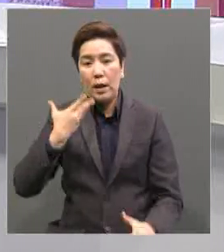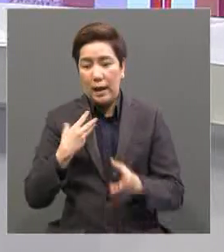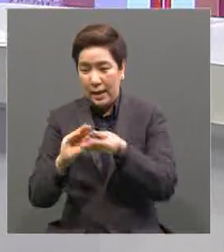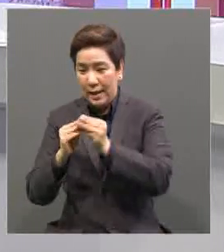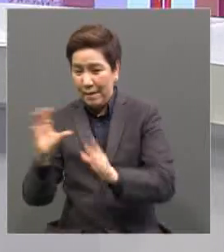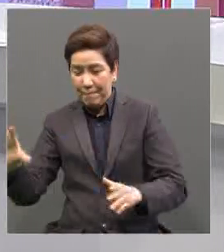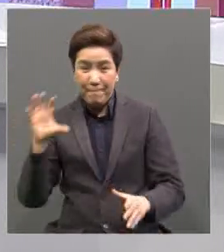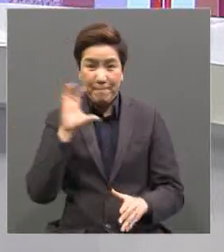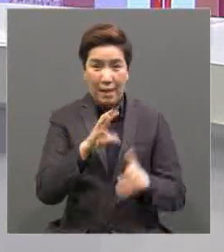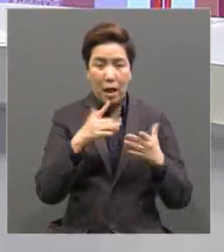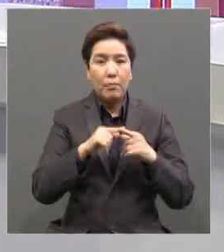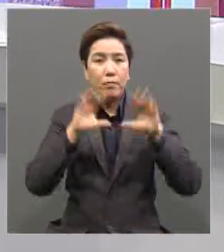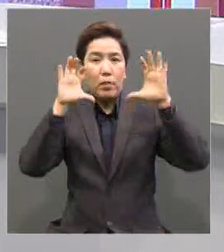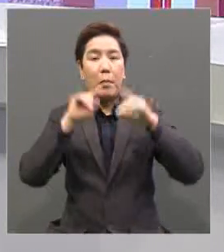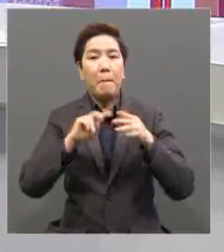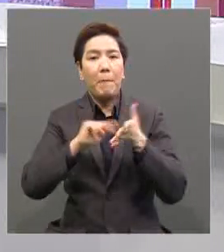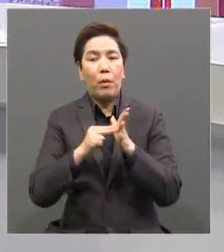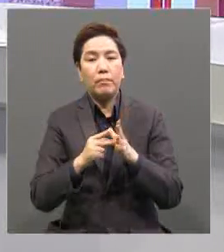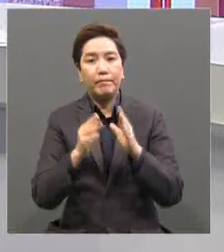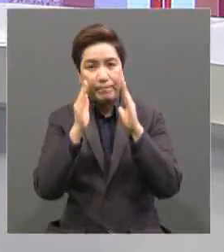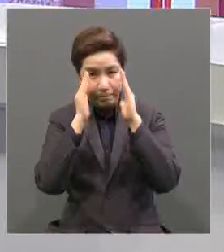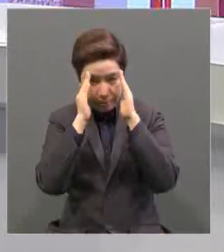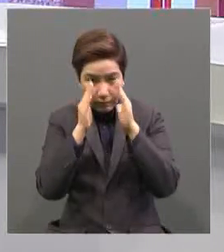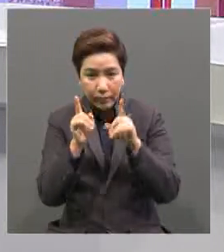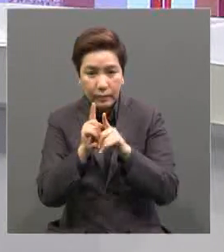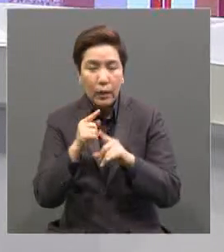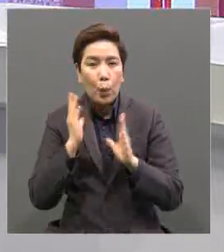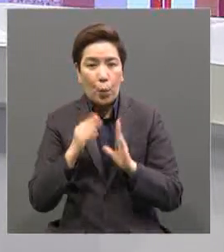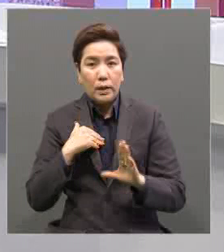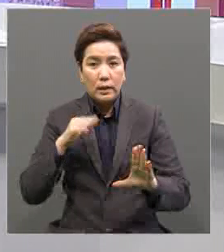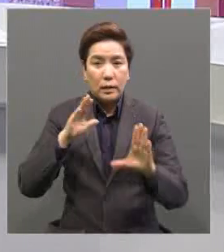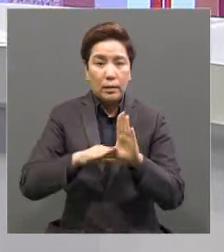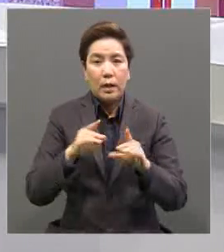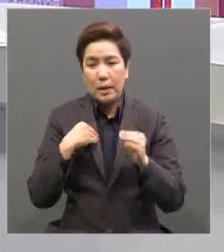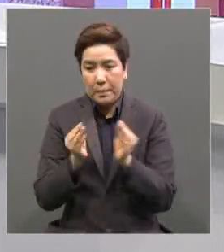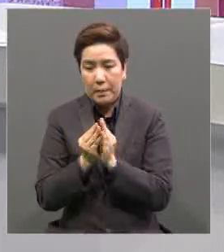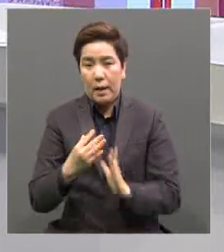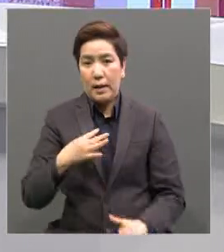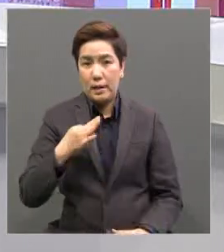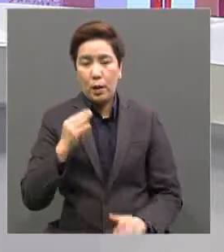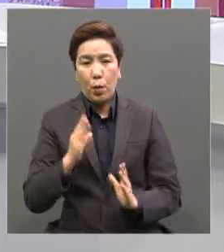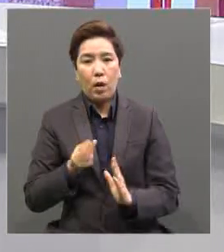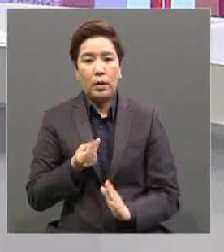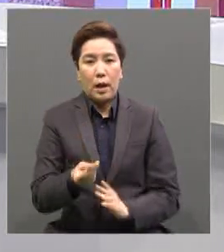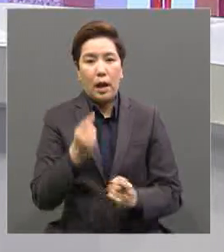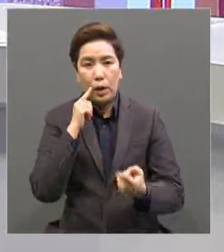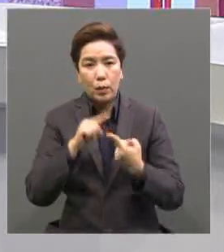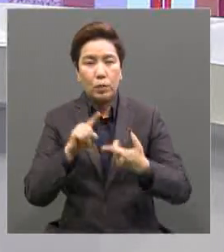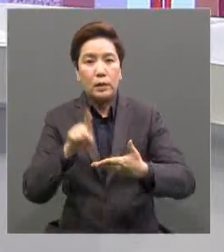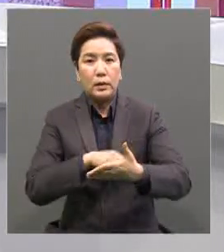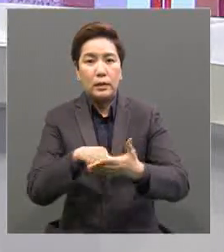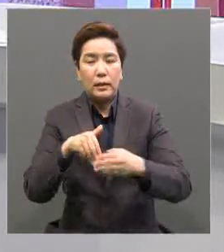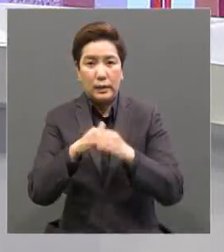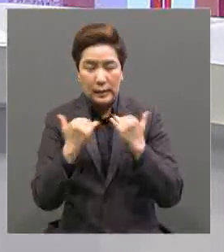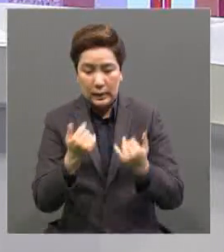ได้เบอร์กันไปแล้วเนี่ยนะคะถือเป็นการจงใจผู้มีสิทธิ์เลือกตั้งให้ลงคะแนนเลือกตั้งให้แก่ผู้สมัครรับเลือกตั้งนั่นเอง